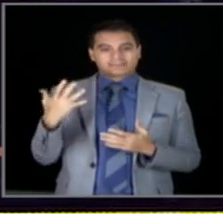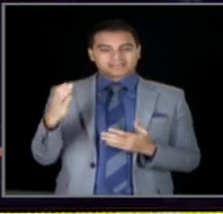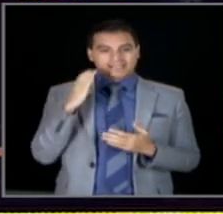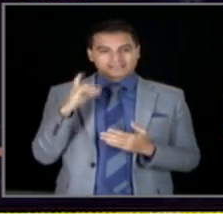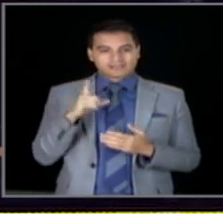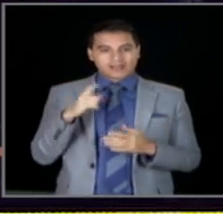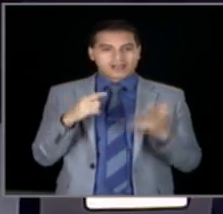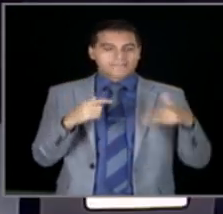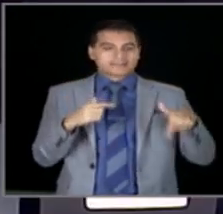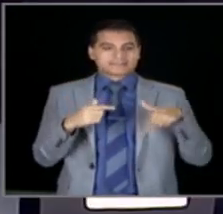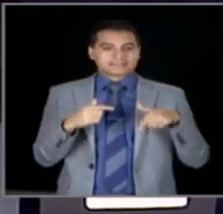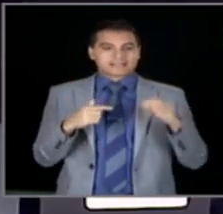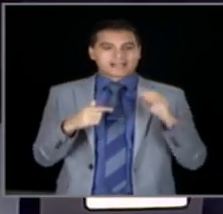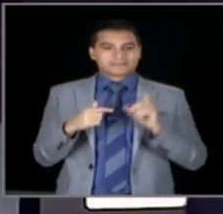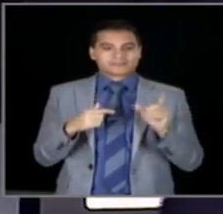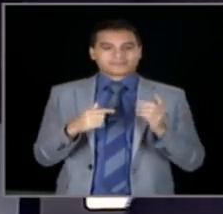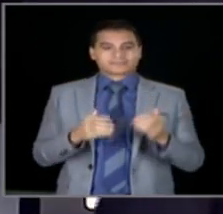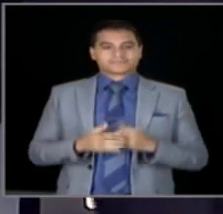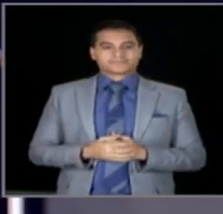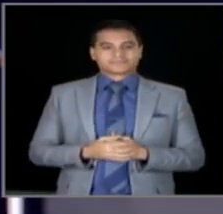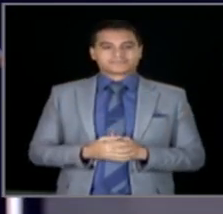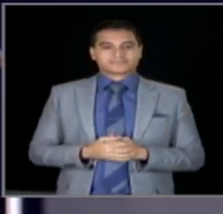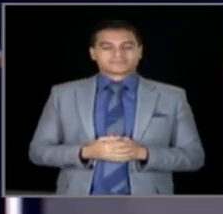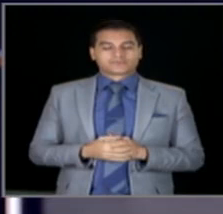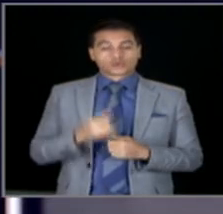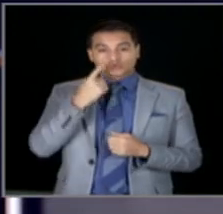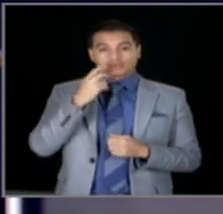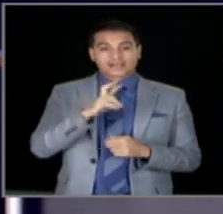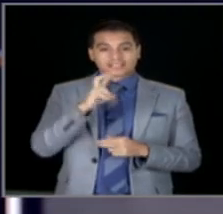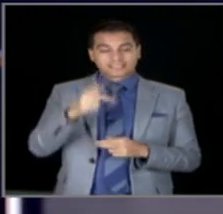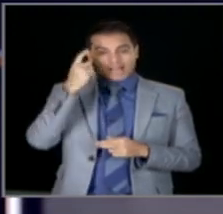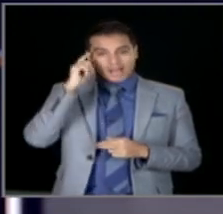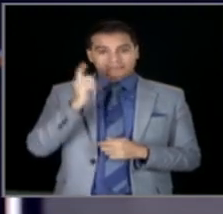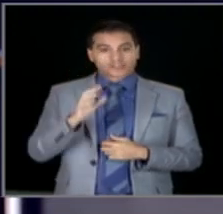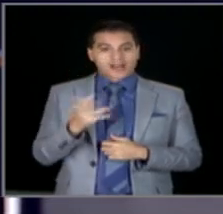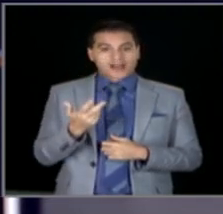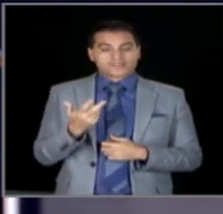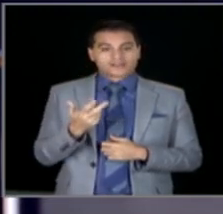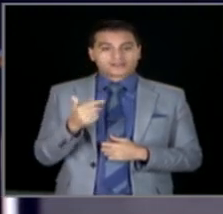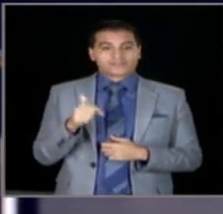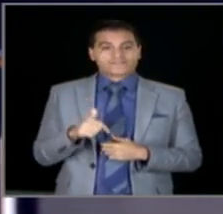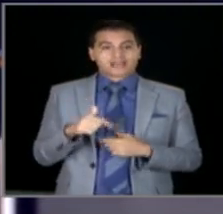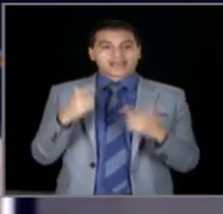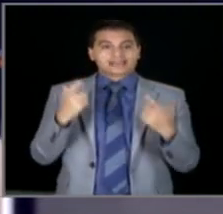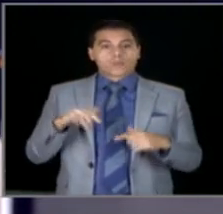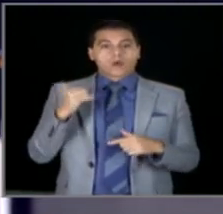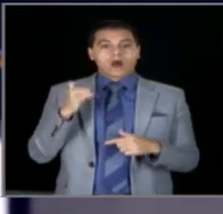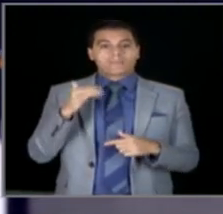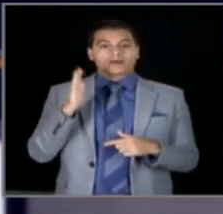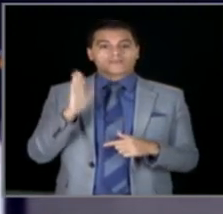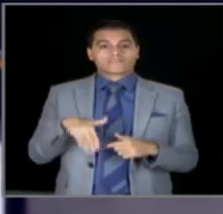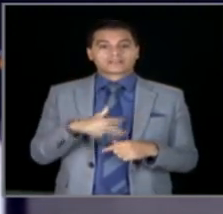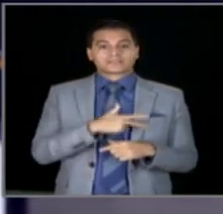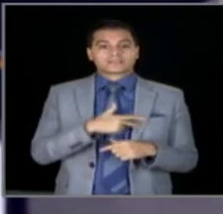صح و6 إجابات صح. الحمد لله. تعال نشوف الأسئلة اللي ما تجاوبتش. في أي دولة عربية يقع